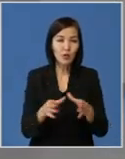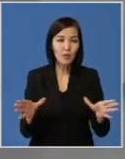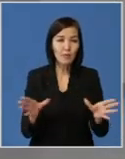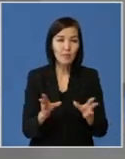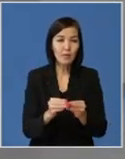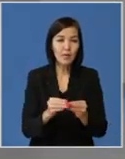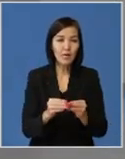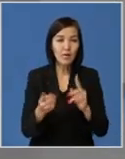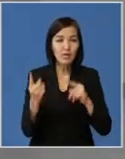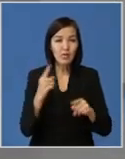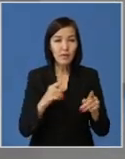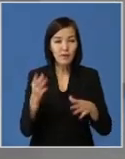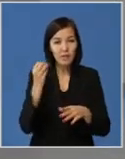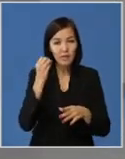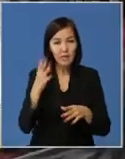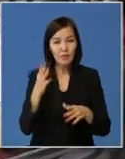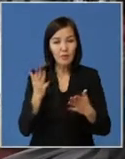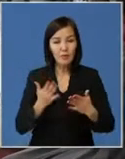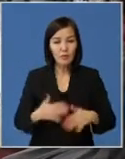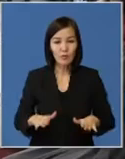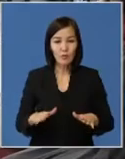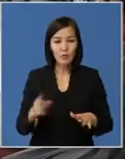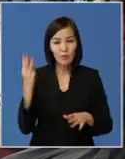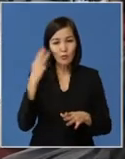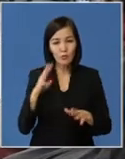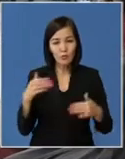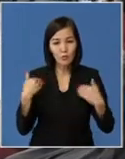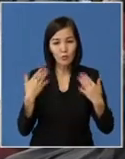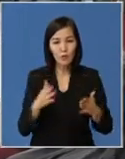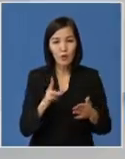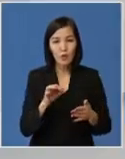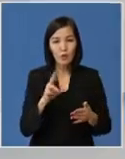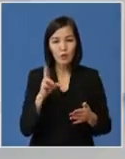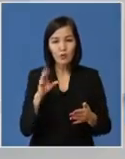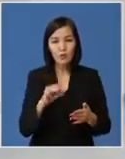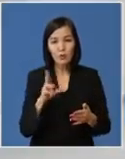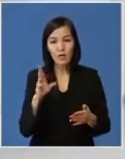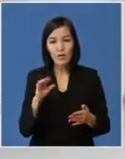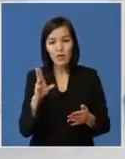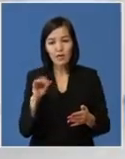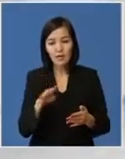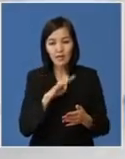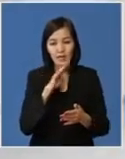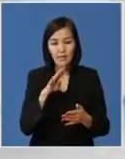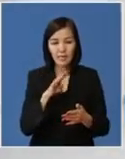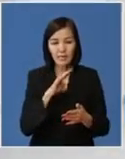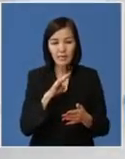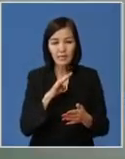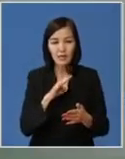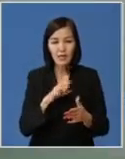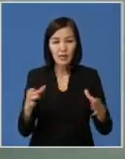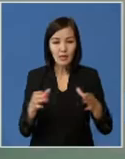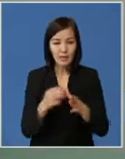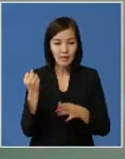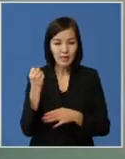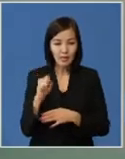шығармашылық қабілеті мен сән киім үлгісін көрсетуі шарт. Осынан Көксу, Қаратал ауданы мен Қапшағай Текел қаласының үміткерлері мүдірме өтті. Сондай